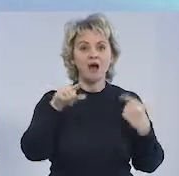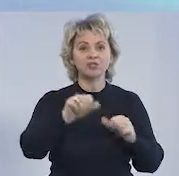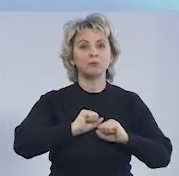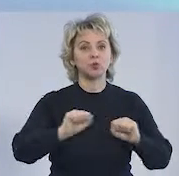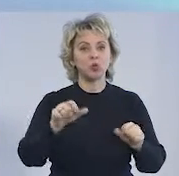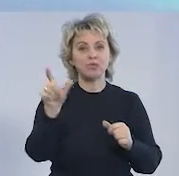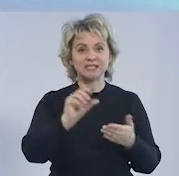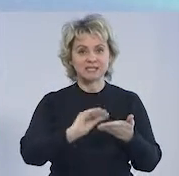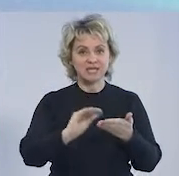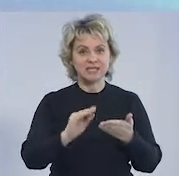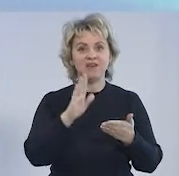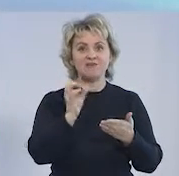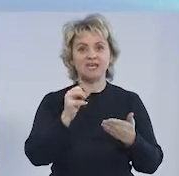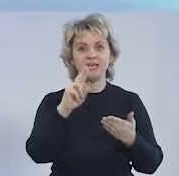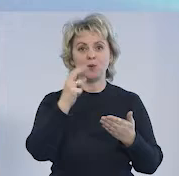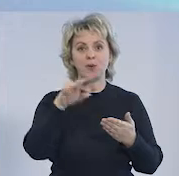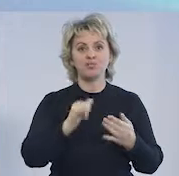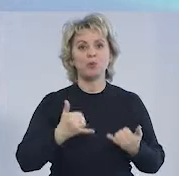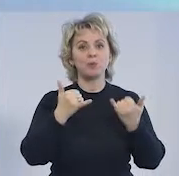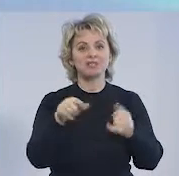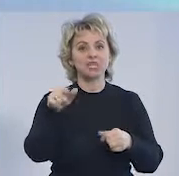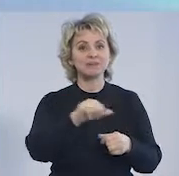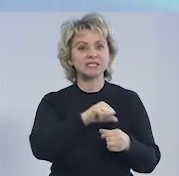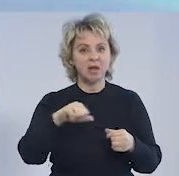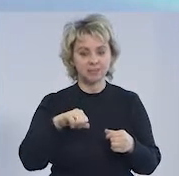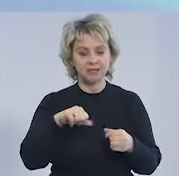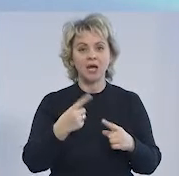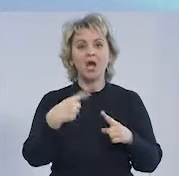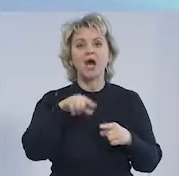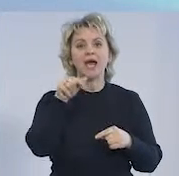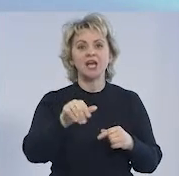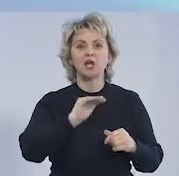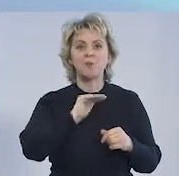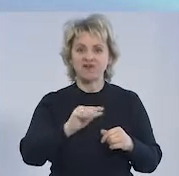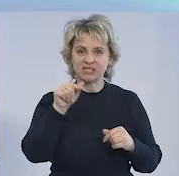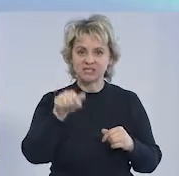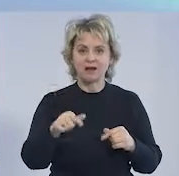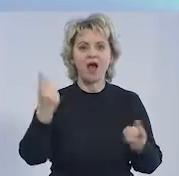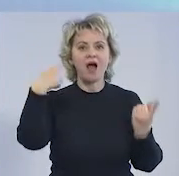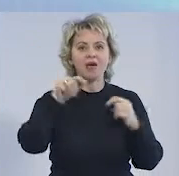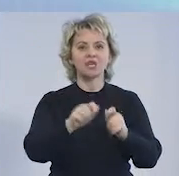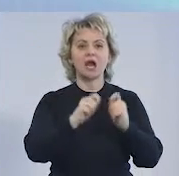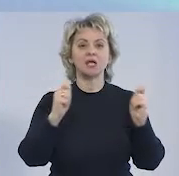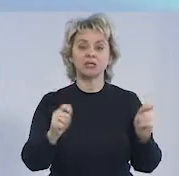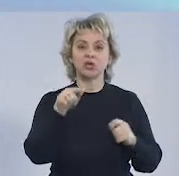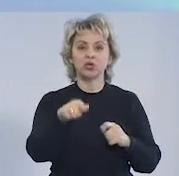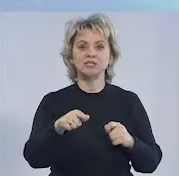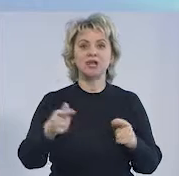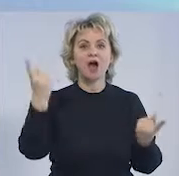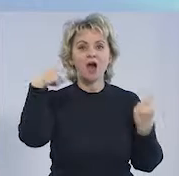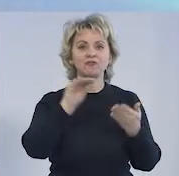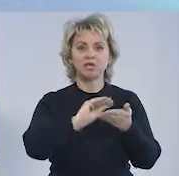могут быть героями статей в Википедии, посвященными им самим. То есть это профессура, авторы открытий,